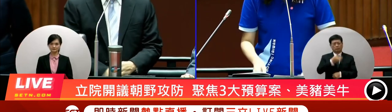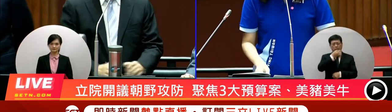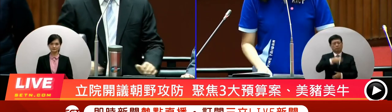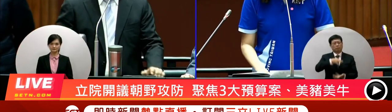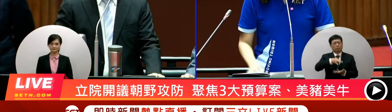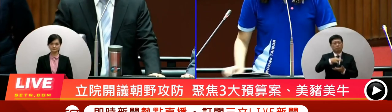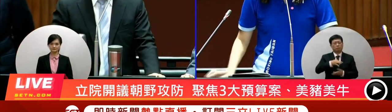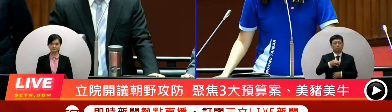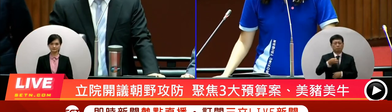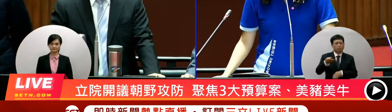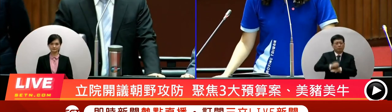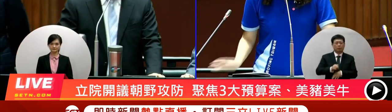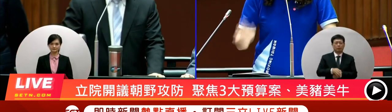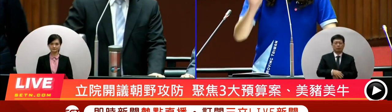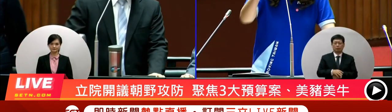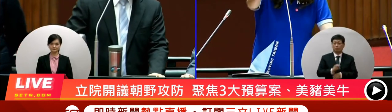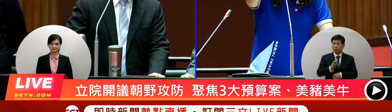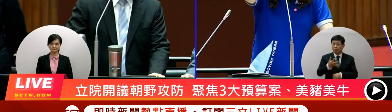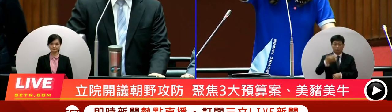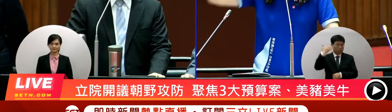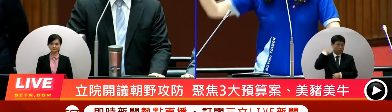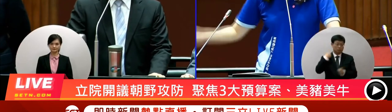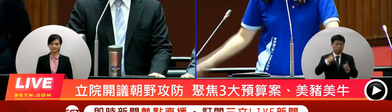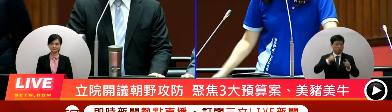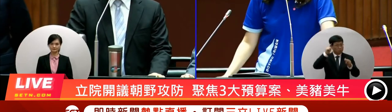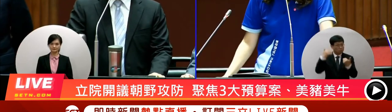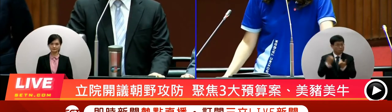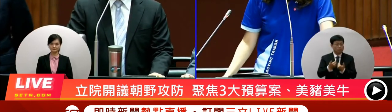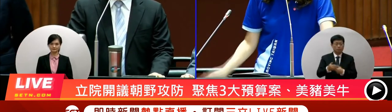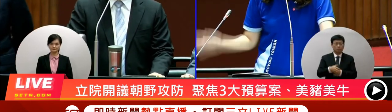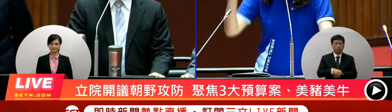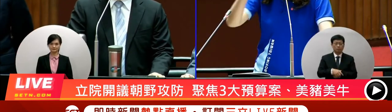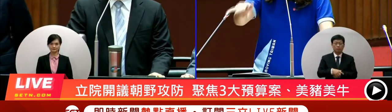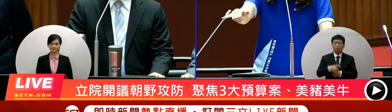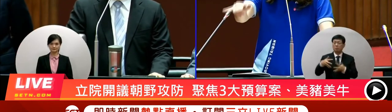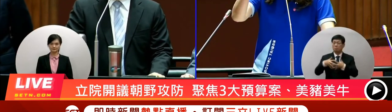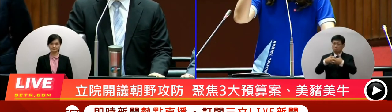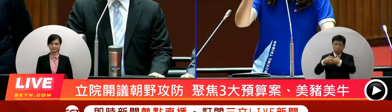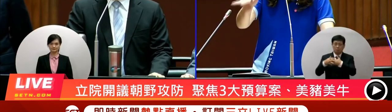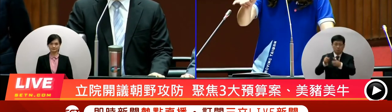恼。你说因为当时你反对的时候，美国